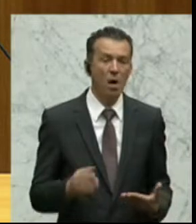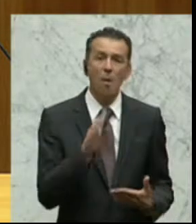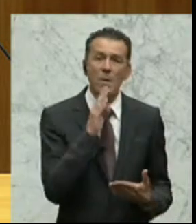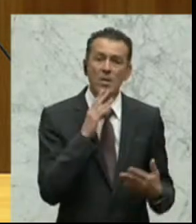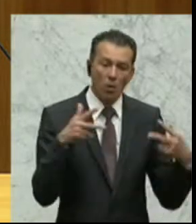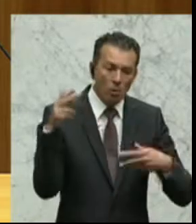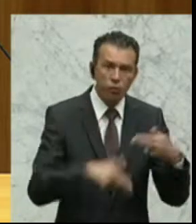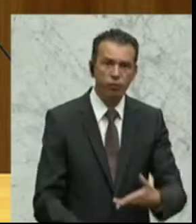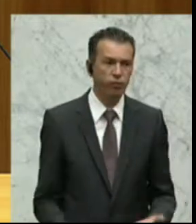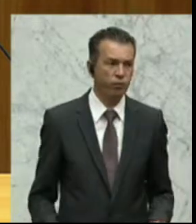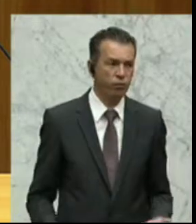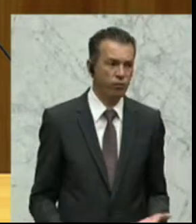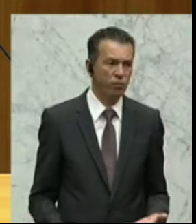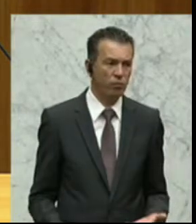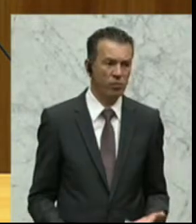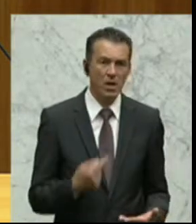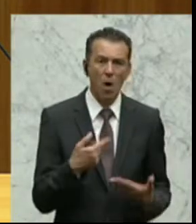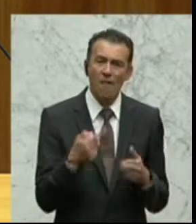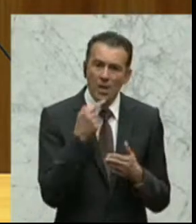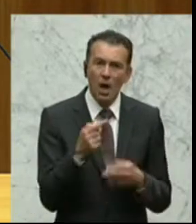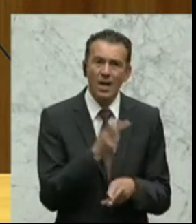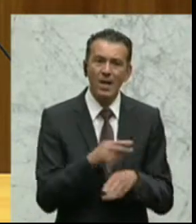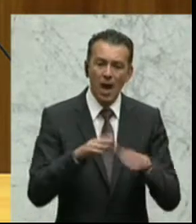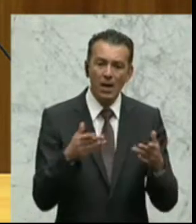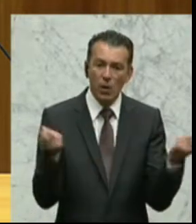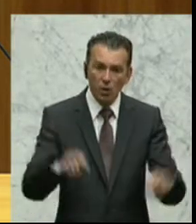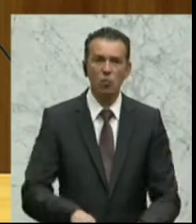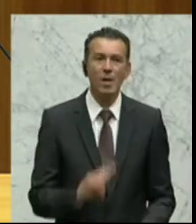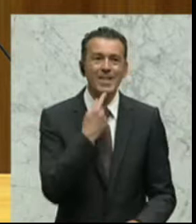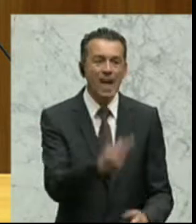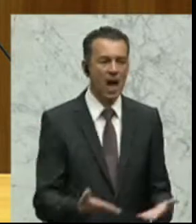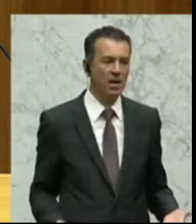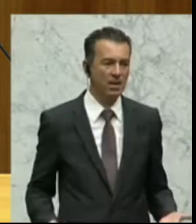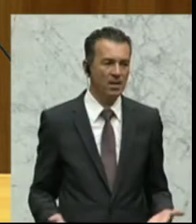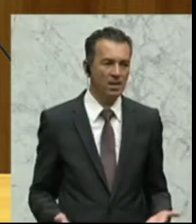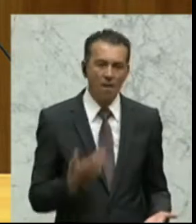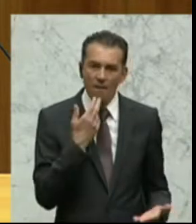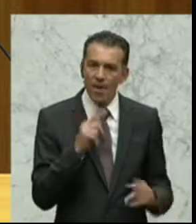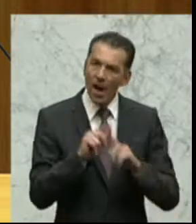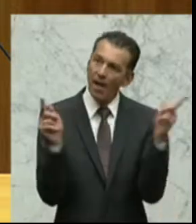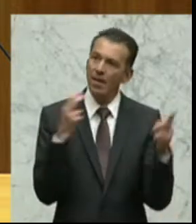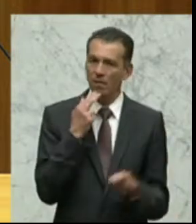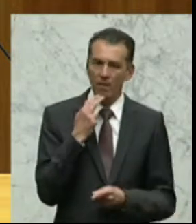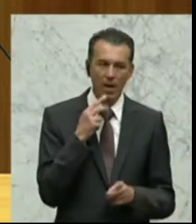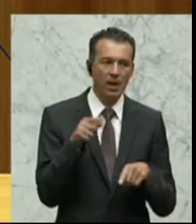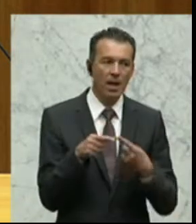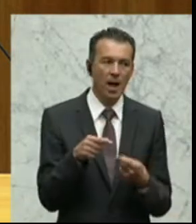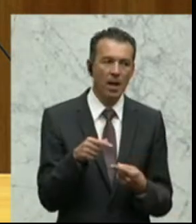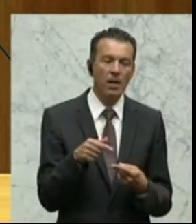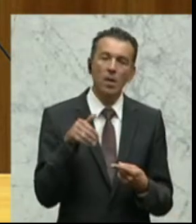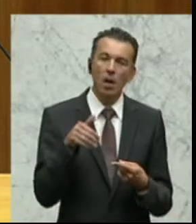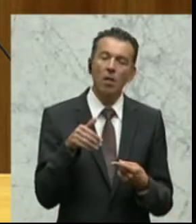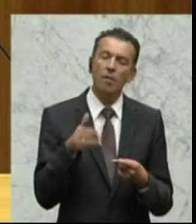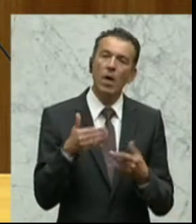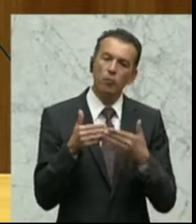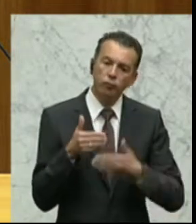das aussprechen, Krankenhäuser zusperren, sagen. Wenn man es andere will, und da haben mehrere schon gesagt, wird man mittelfristig Erfolge haben.